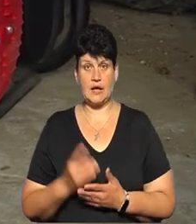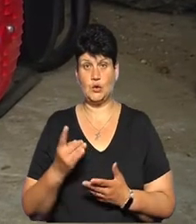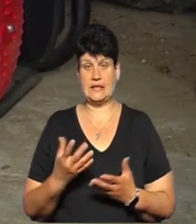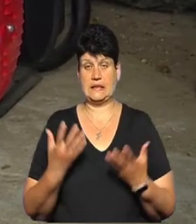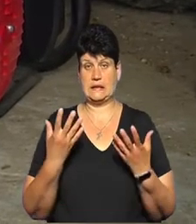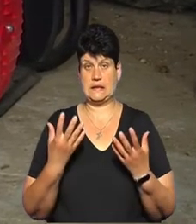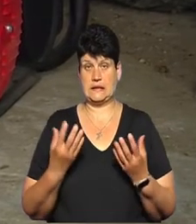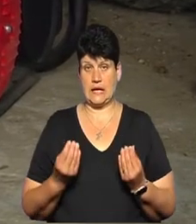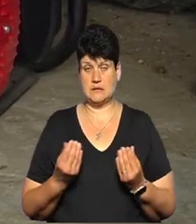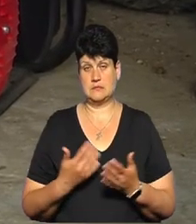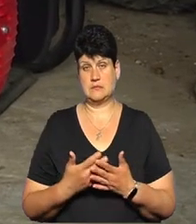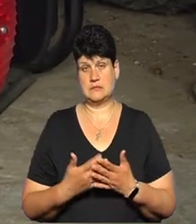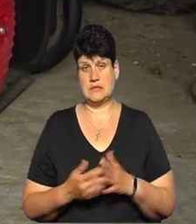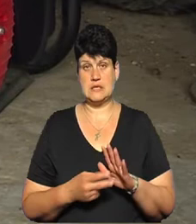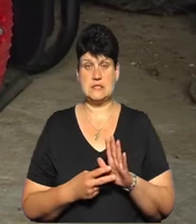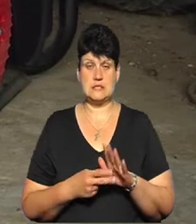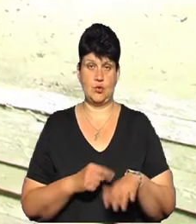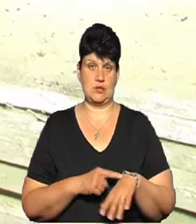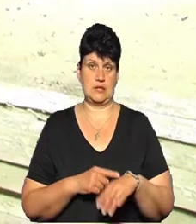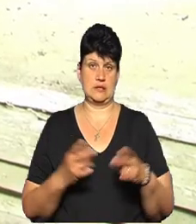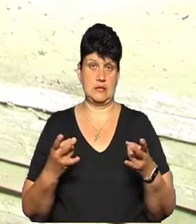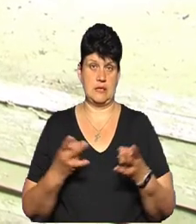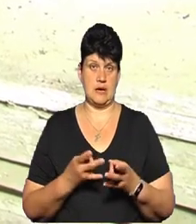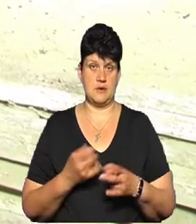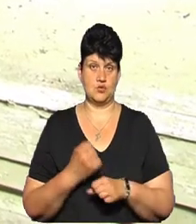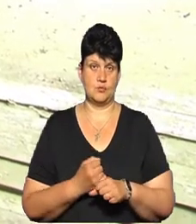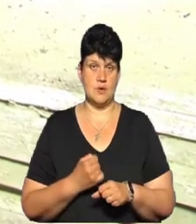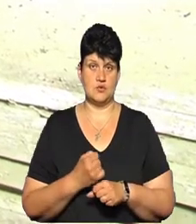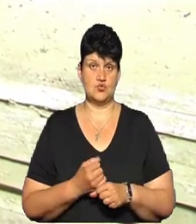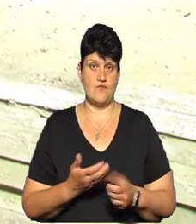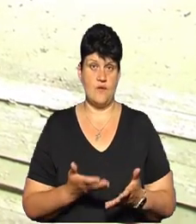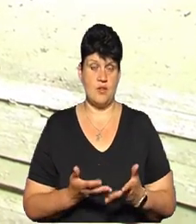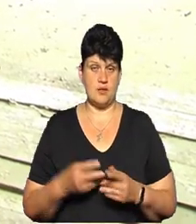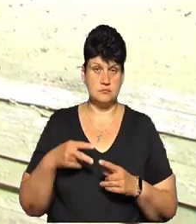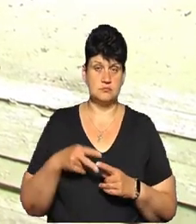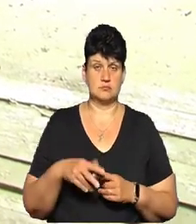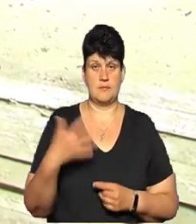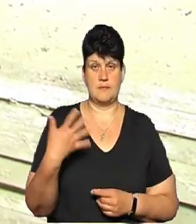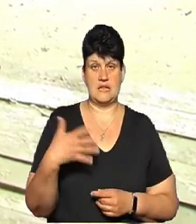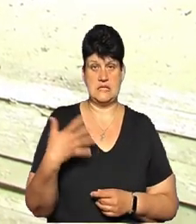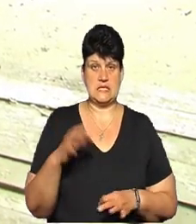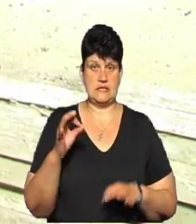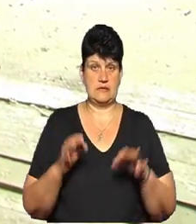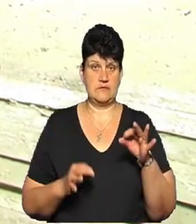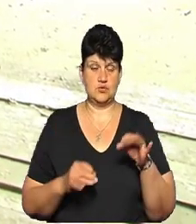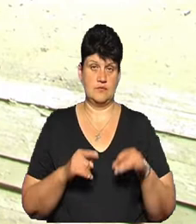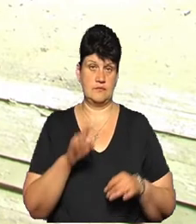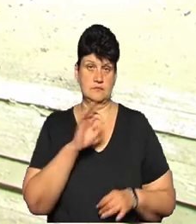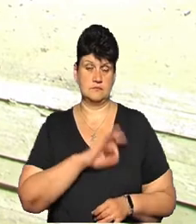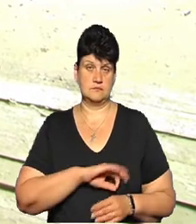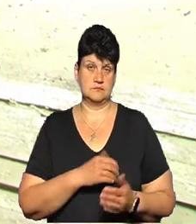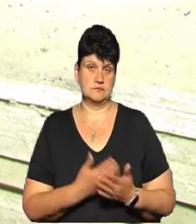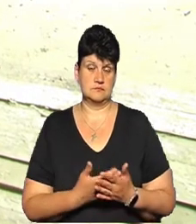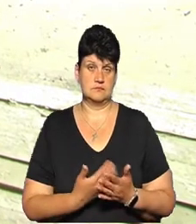порядка 7 годин треба, щоб генератор працював. А при нагрузці 50% він споживає